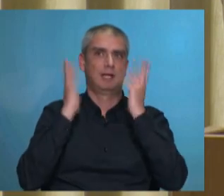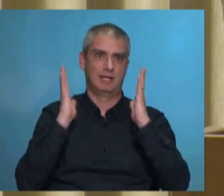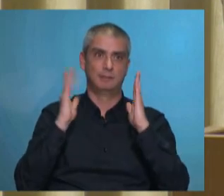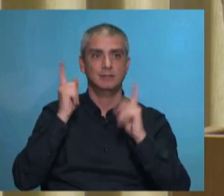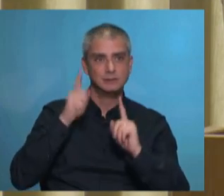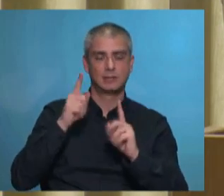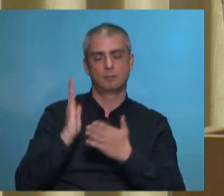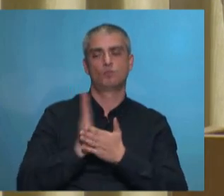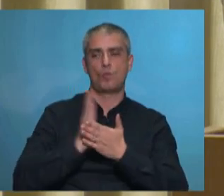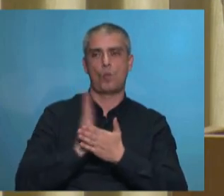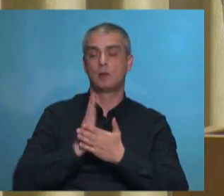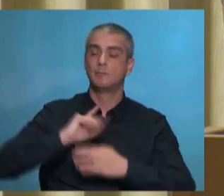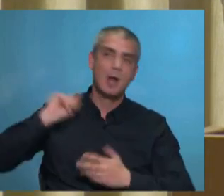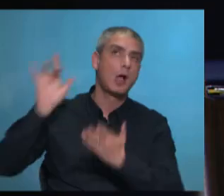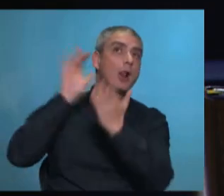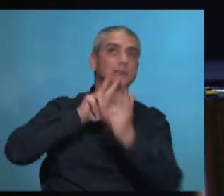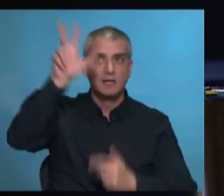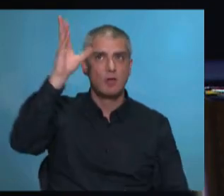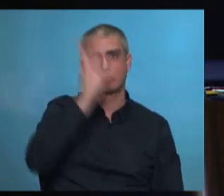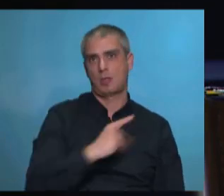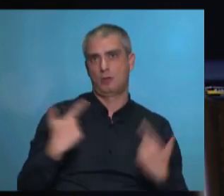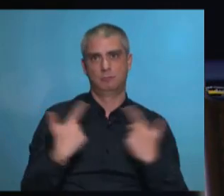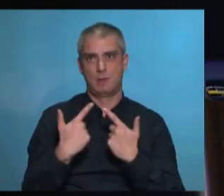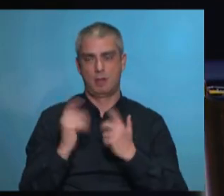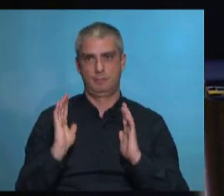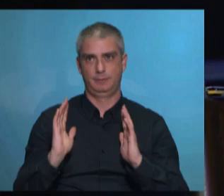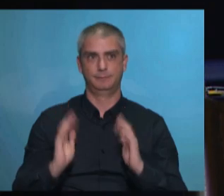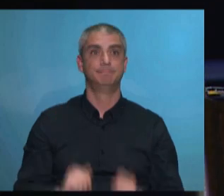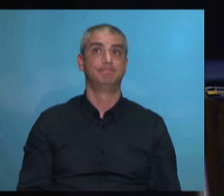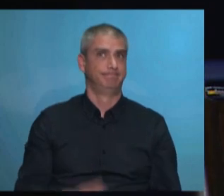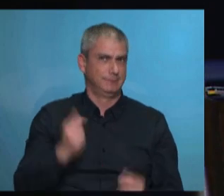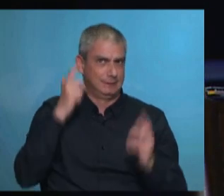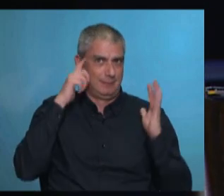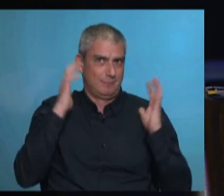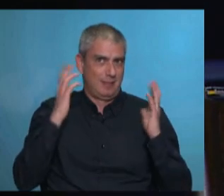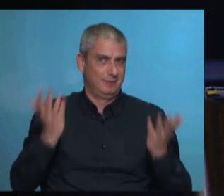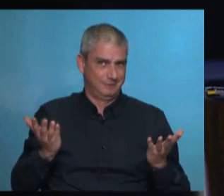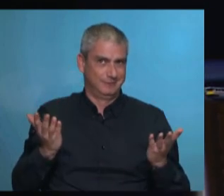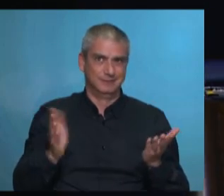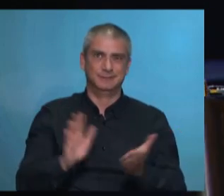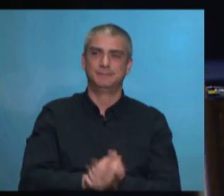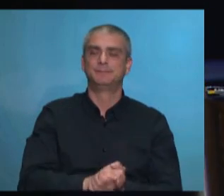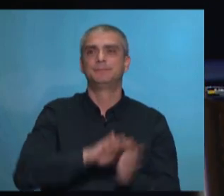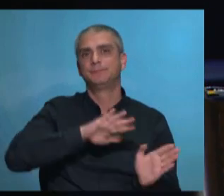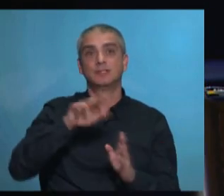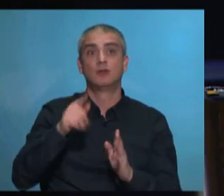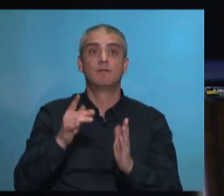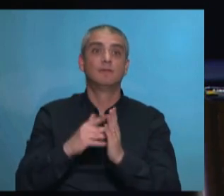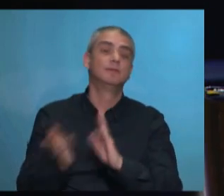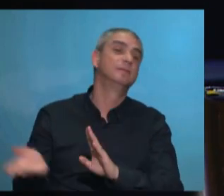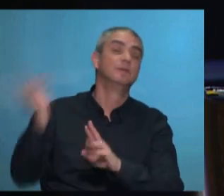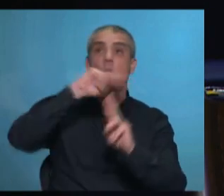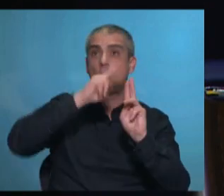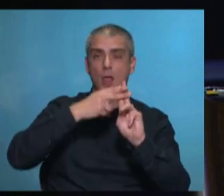צריכים להיות מוכנים לכל החזיתות. נשמע מלחיץ. עכשיו לקצה השני של העולם,